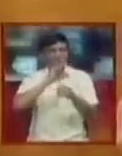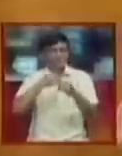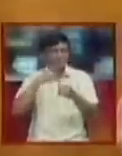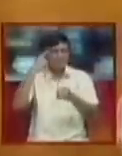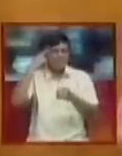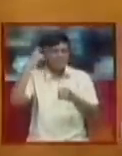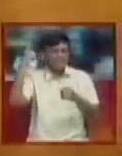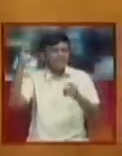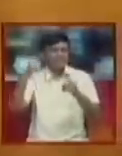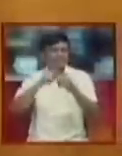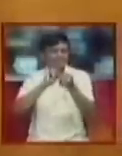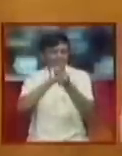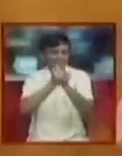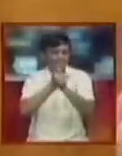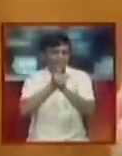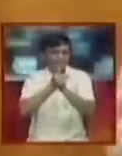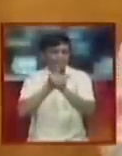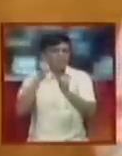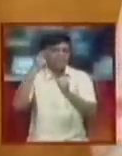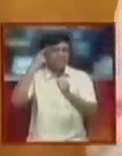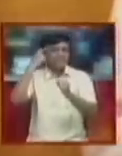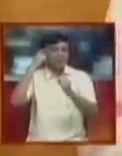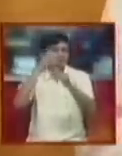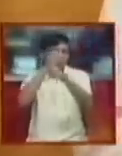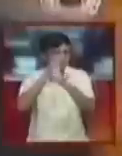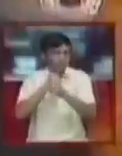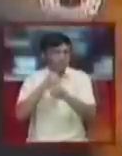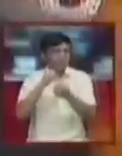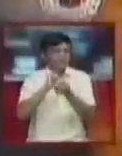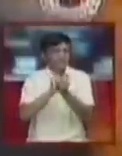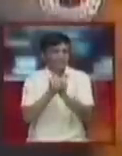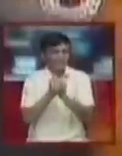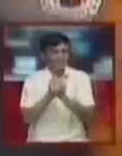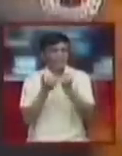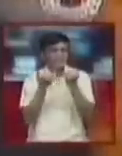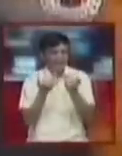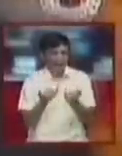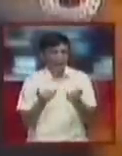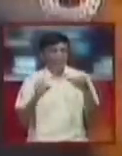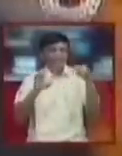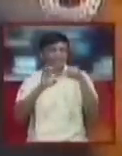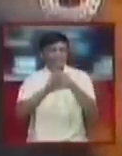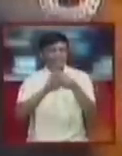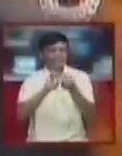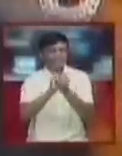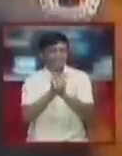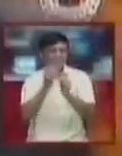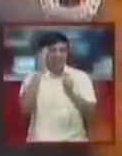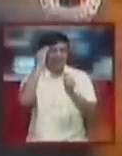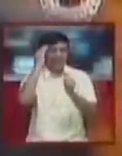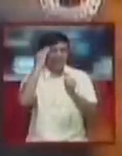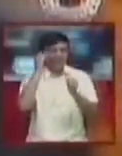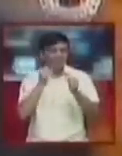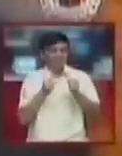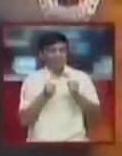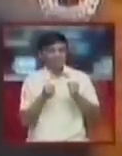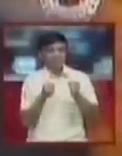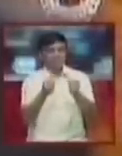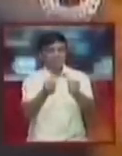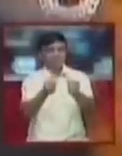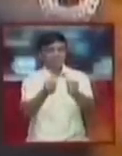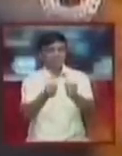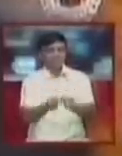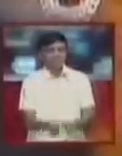pagbabago. Nakamit natin ang pagbabago at ngayon karaniwan na ito. Ang kalsadang...